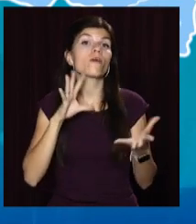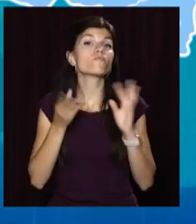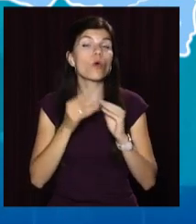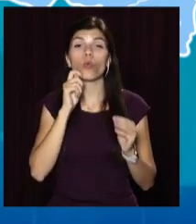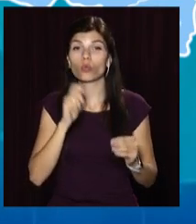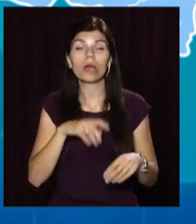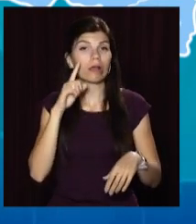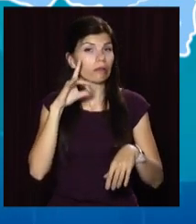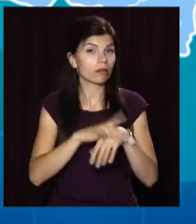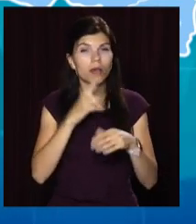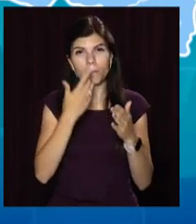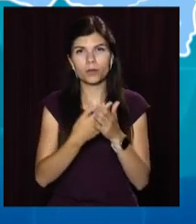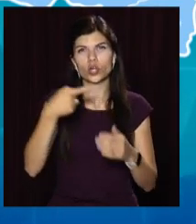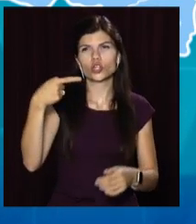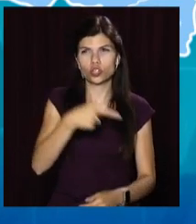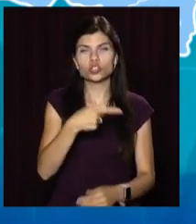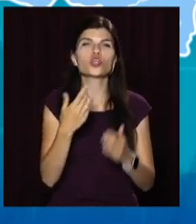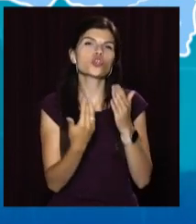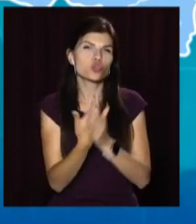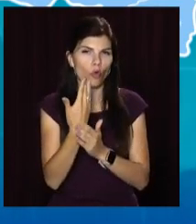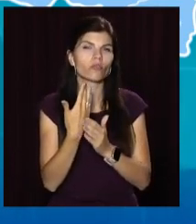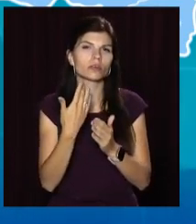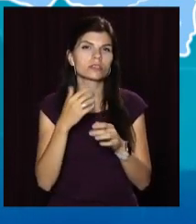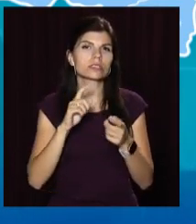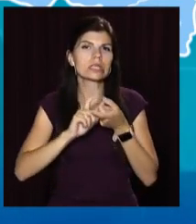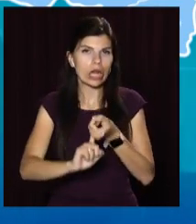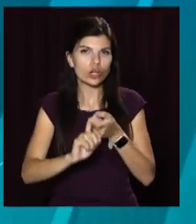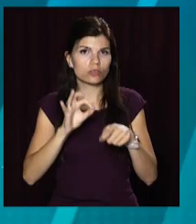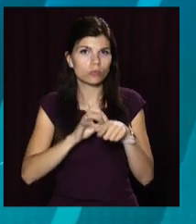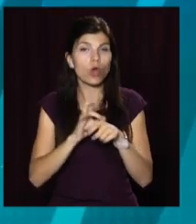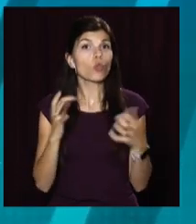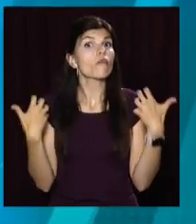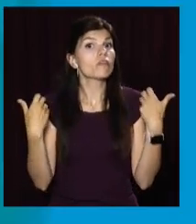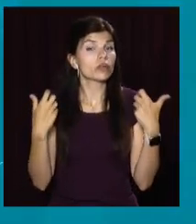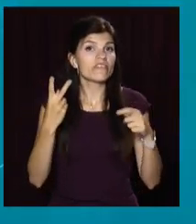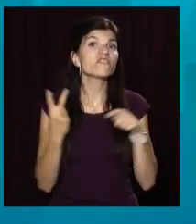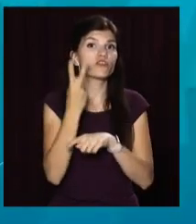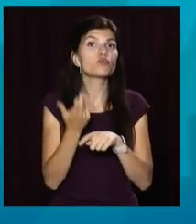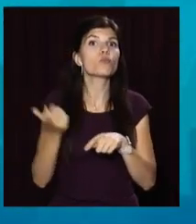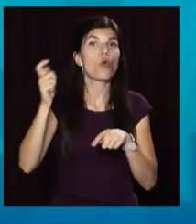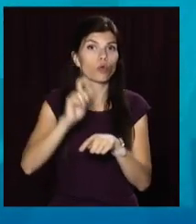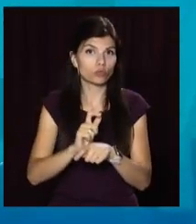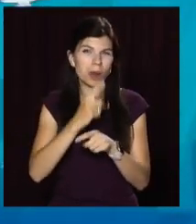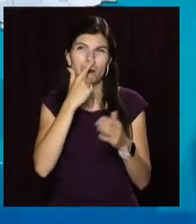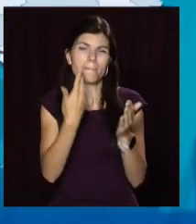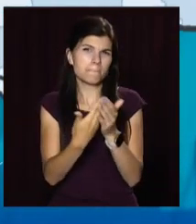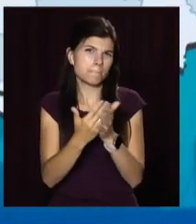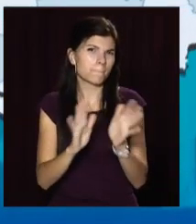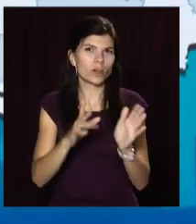в Україні діагностували майже 1000 нових заражених. Водночас подолали недугу вдвічі більше людей –